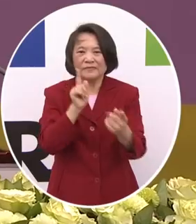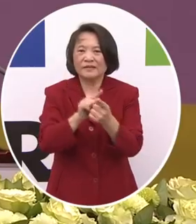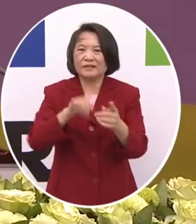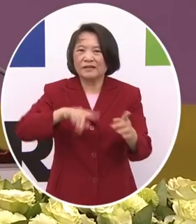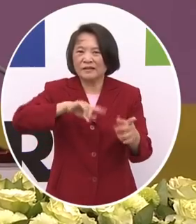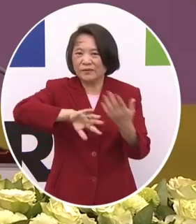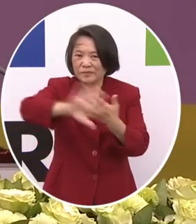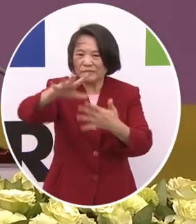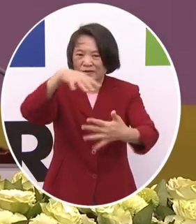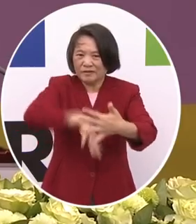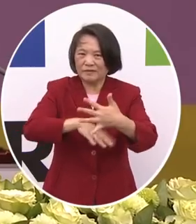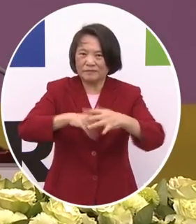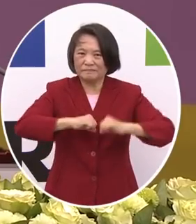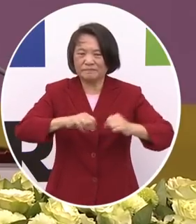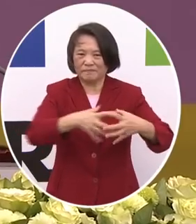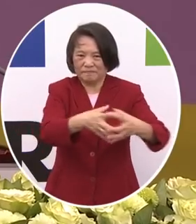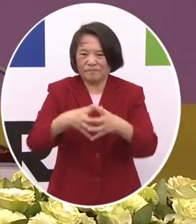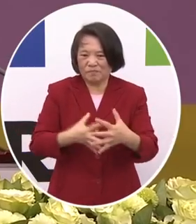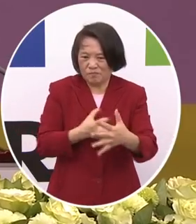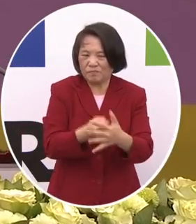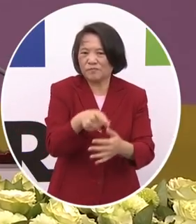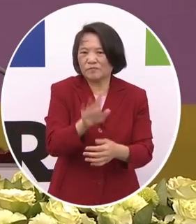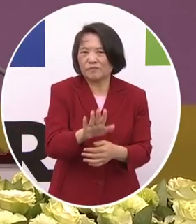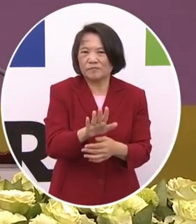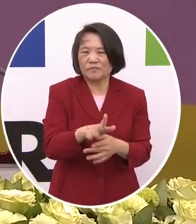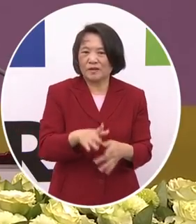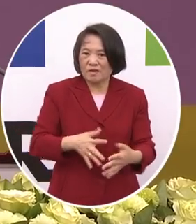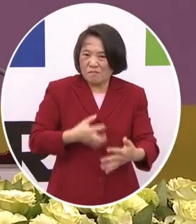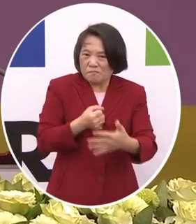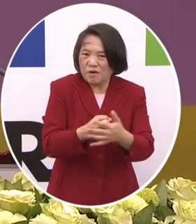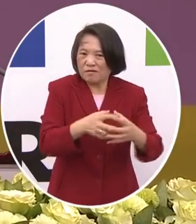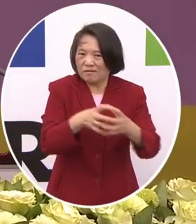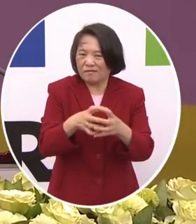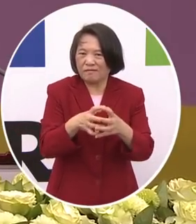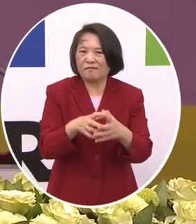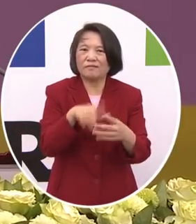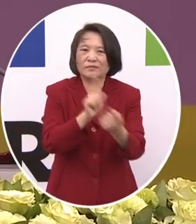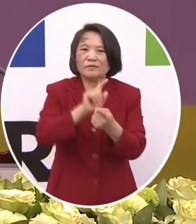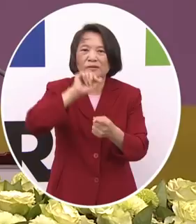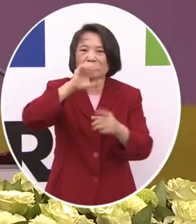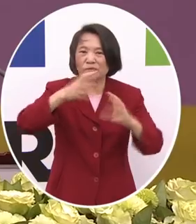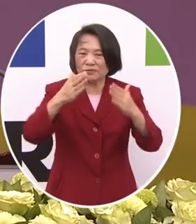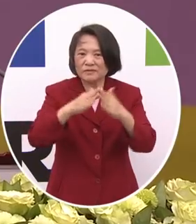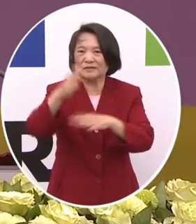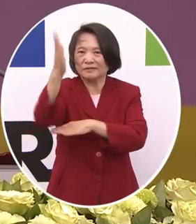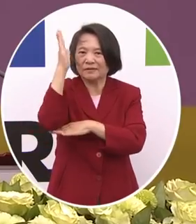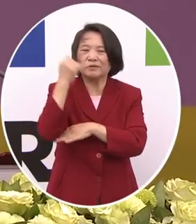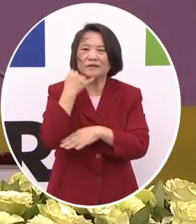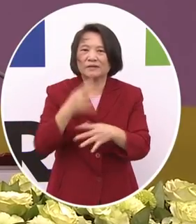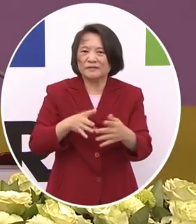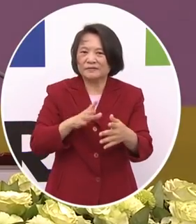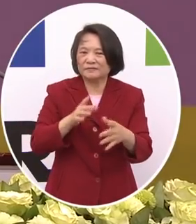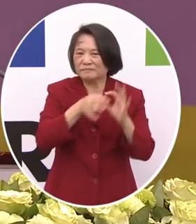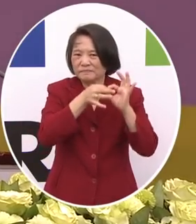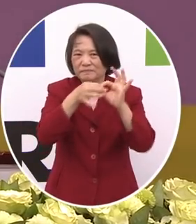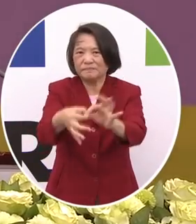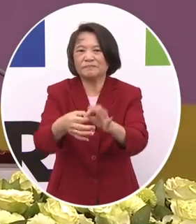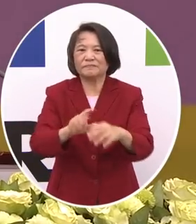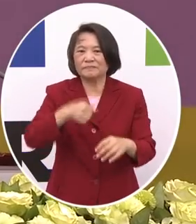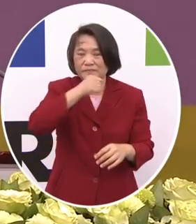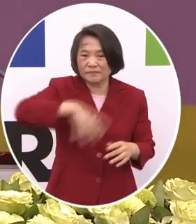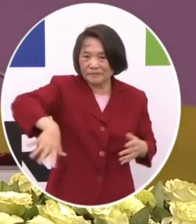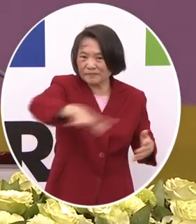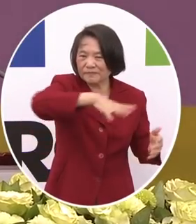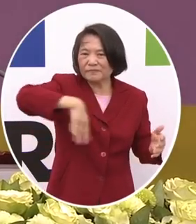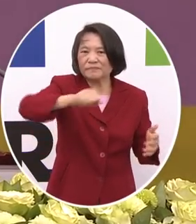战，团结起来让国家更好。这就是今年国庆的主题，台湾共好